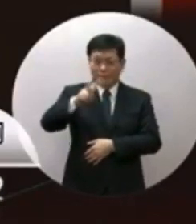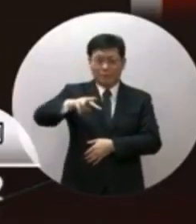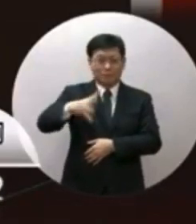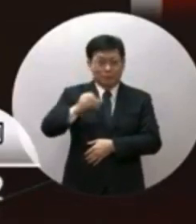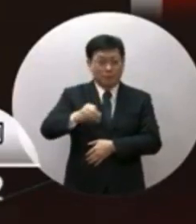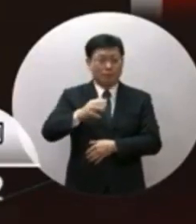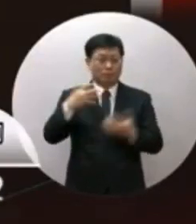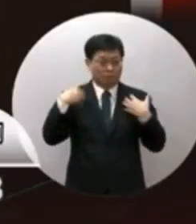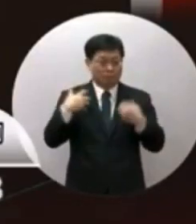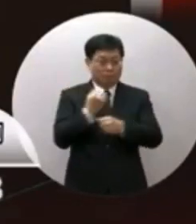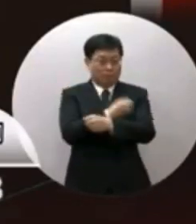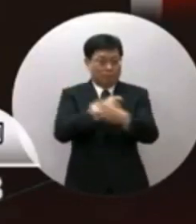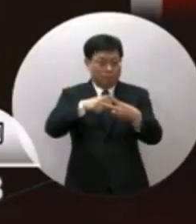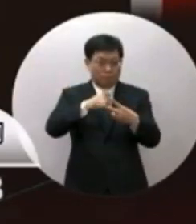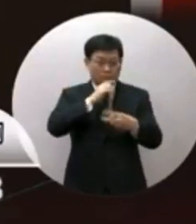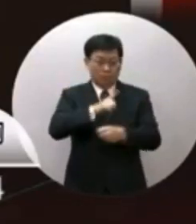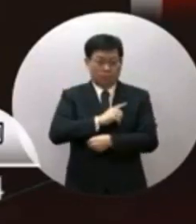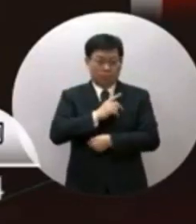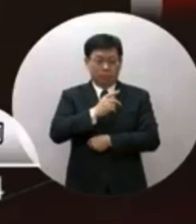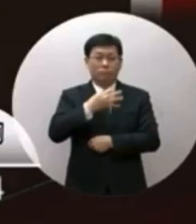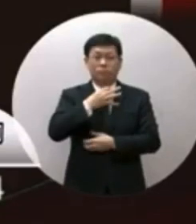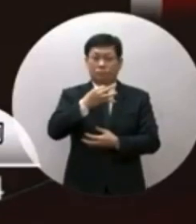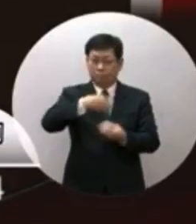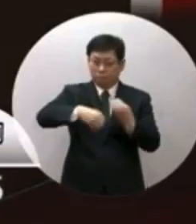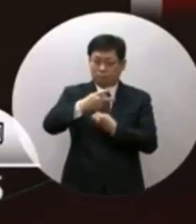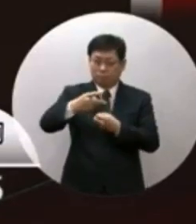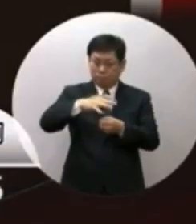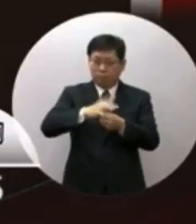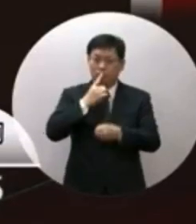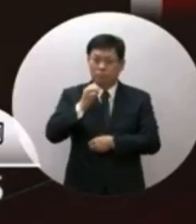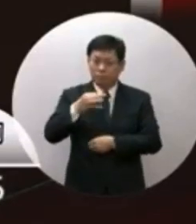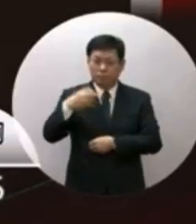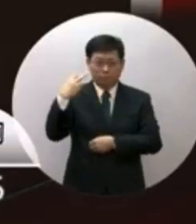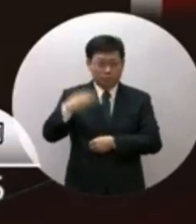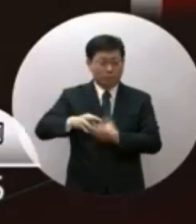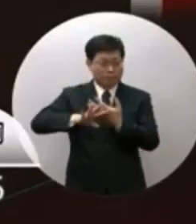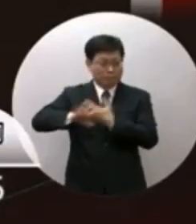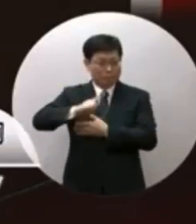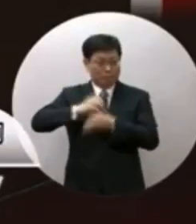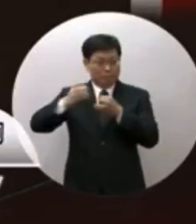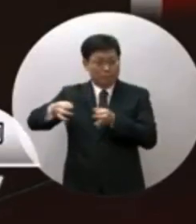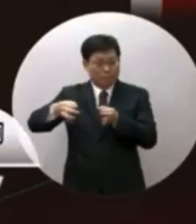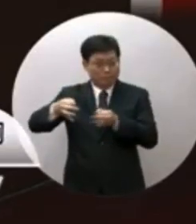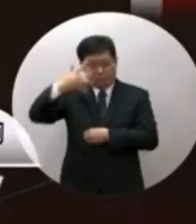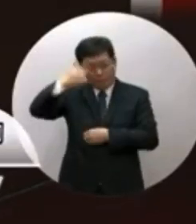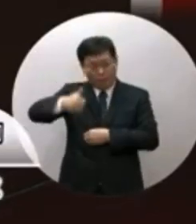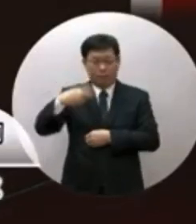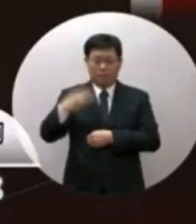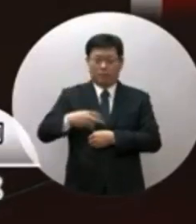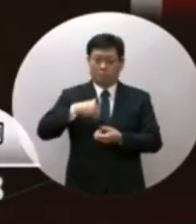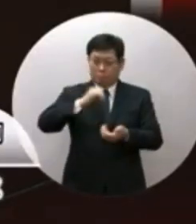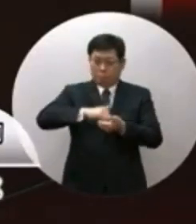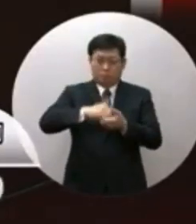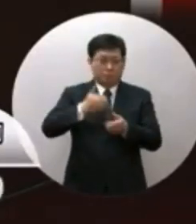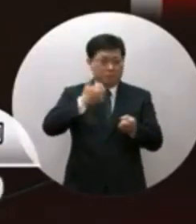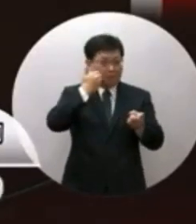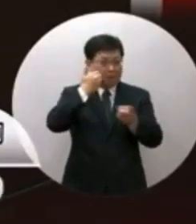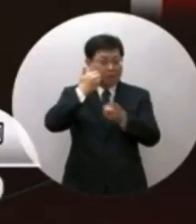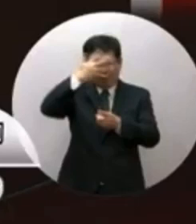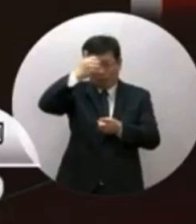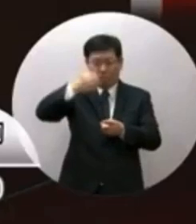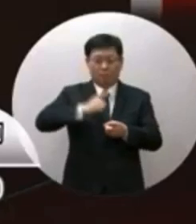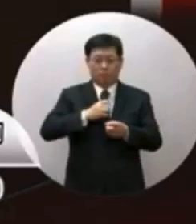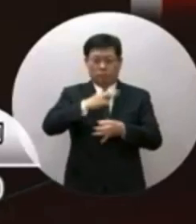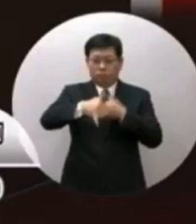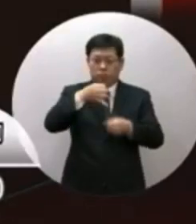310亿2500万元，系办理劳工纾困贷款利息补贴，以受疫情影响是自营就业者及无一定雇主是劳工生活